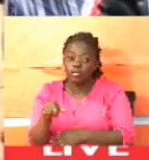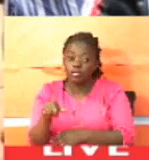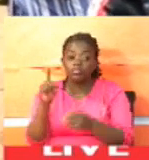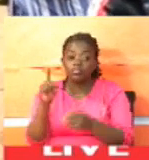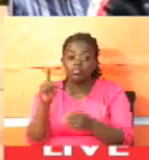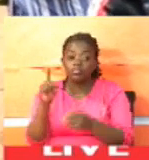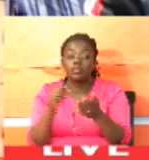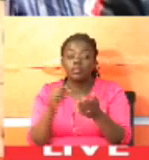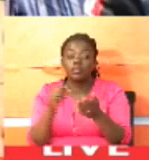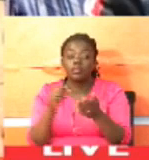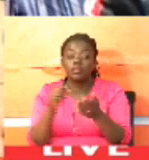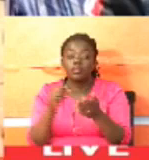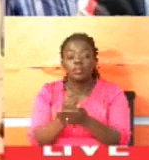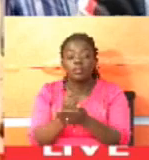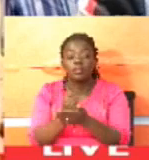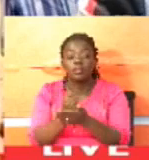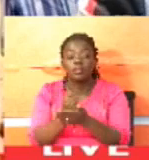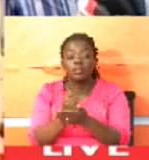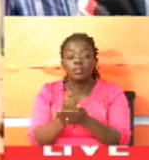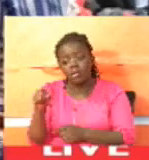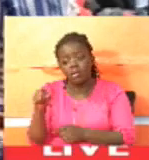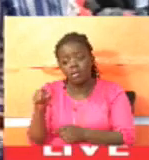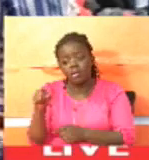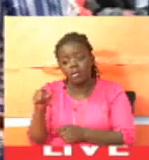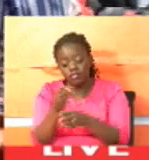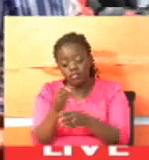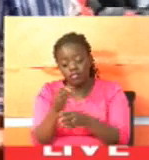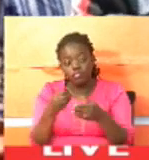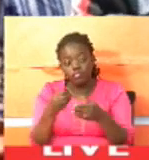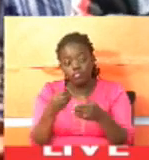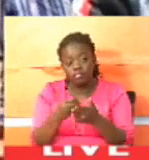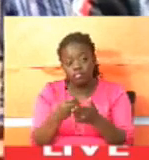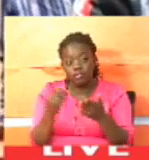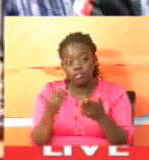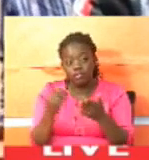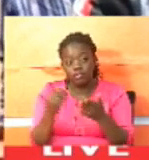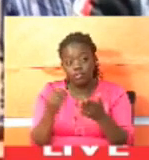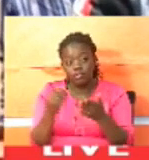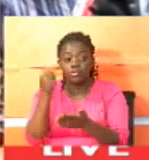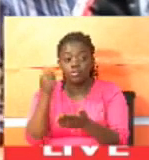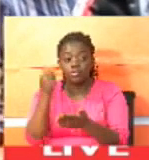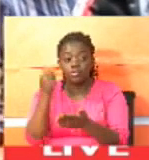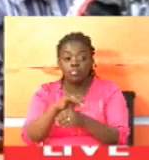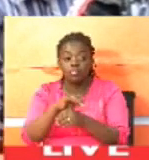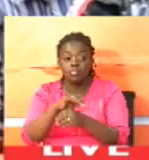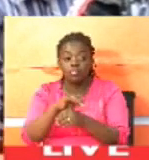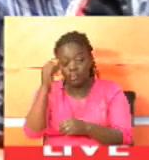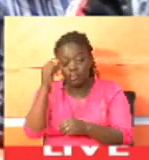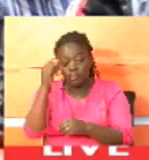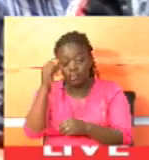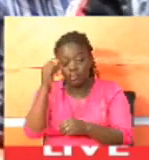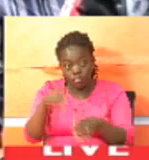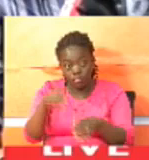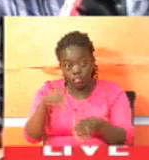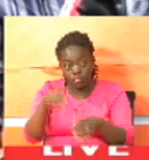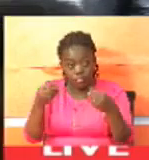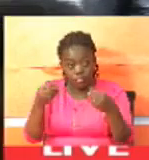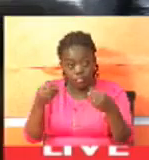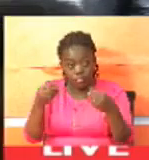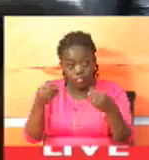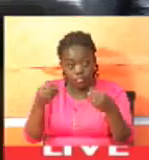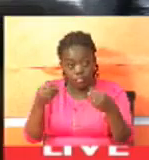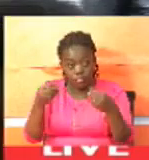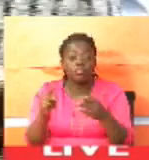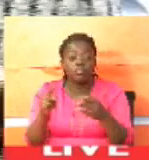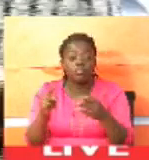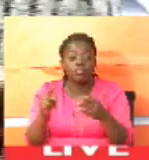passport oli n'ogamba nga tonampayo kasente sigenda kukola kwange ndo stamp najeekozesa government ejikuwadde for free.